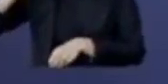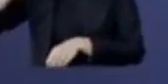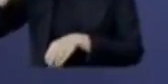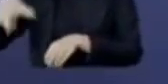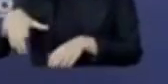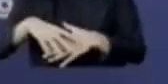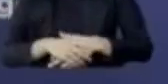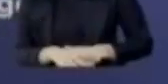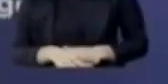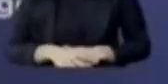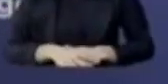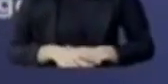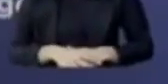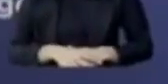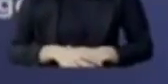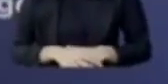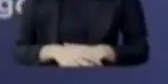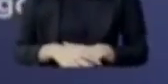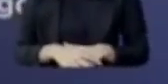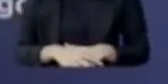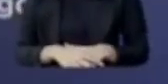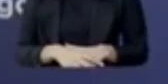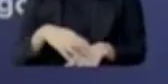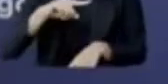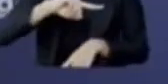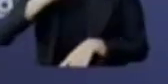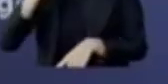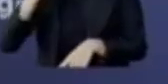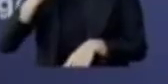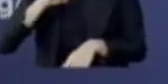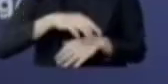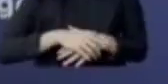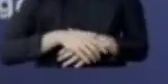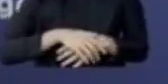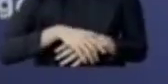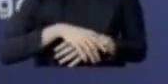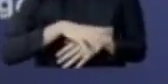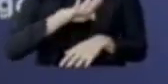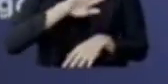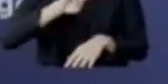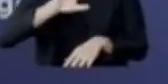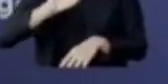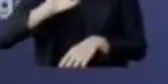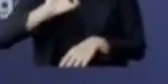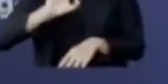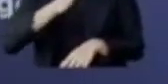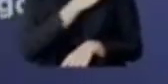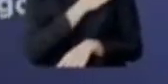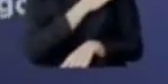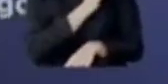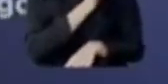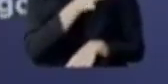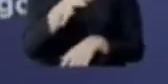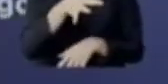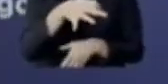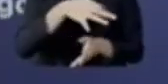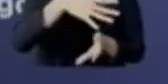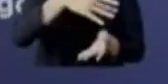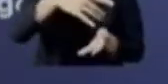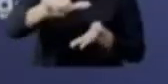orang. Lebih 430 kabupaten kota telah terdampak di